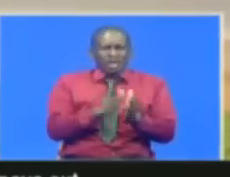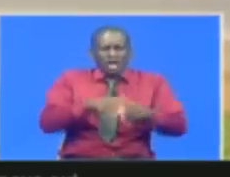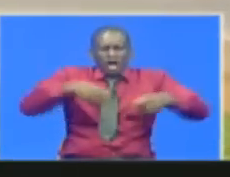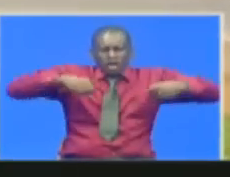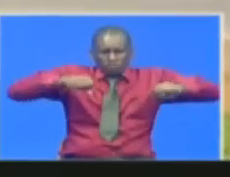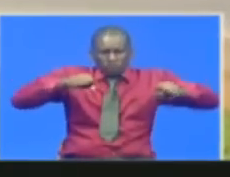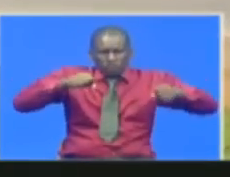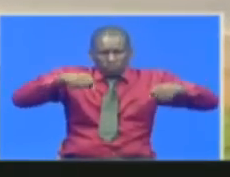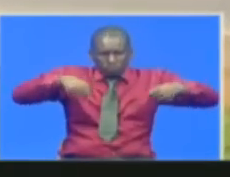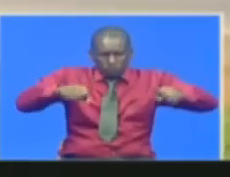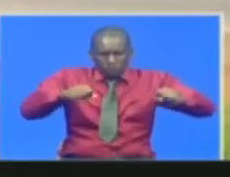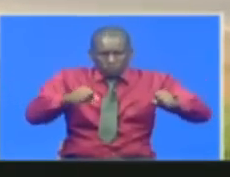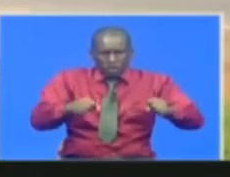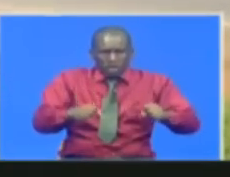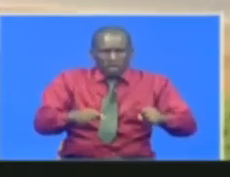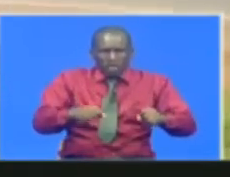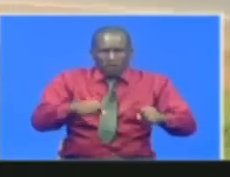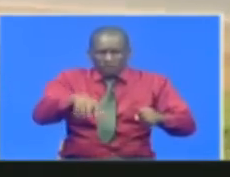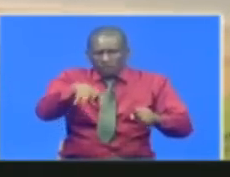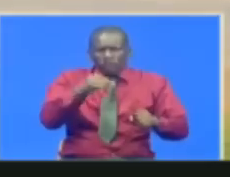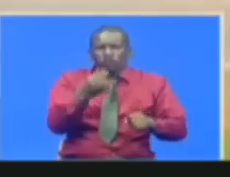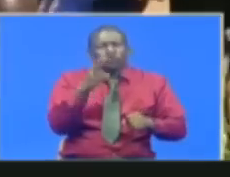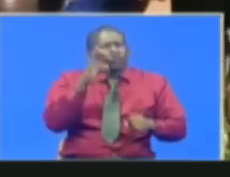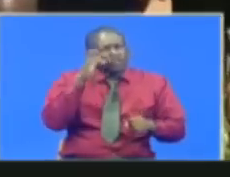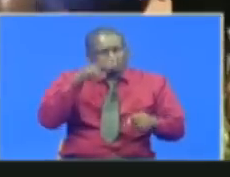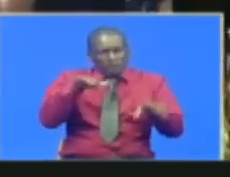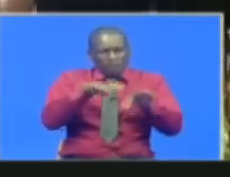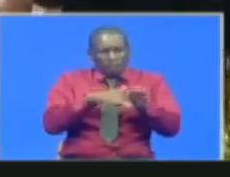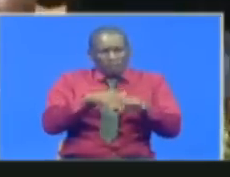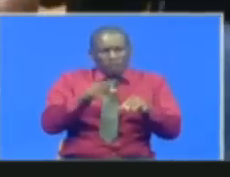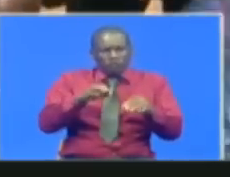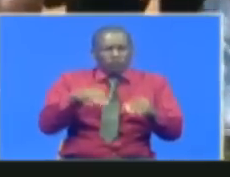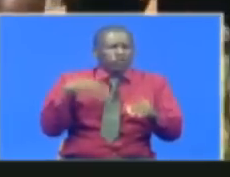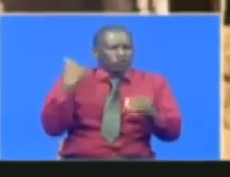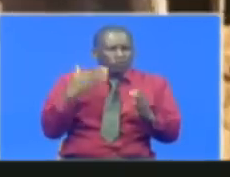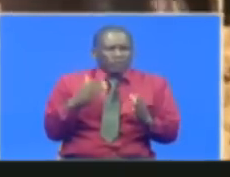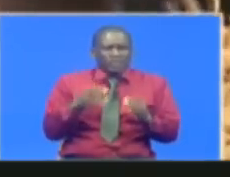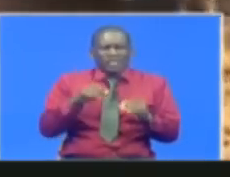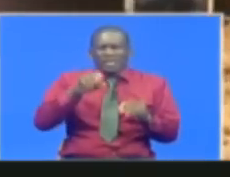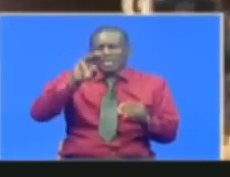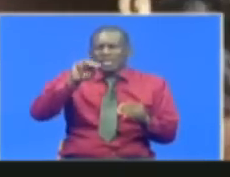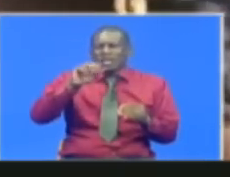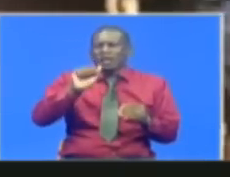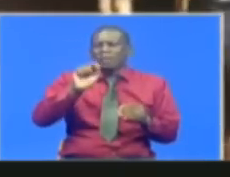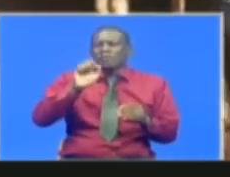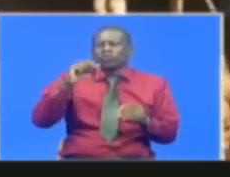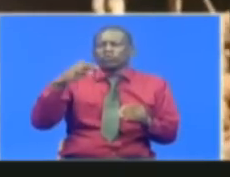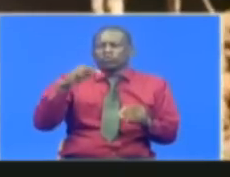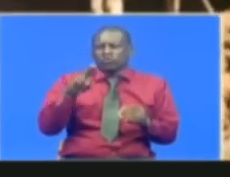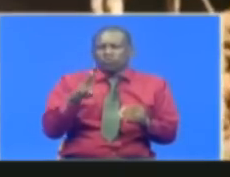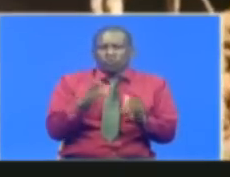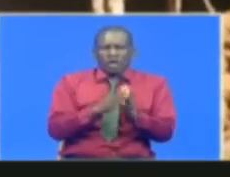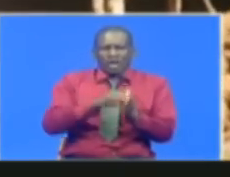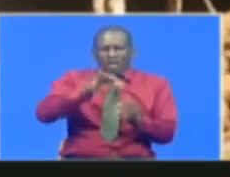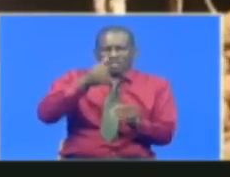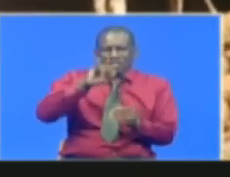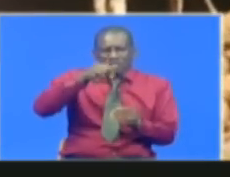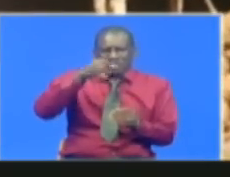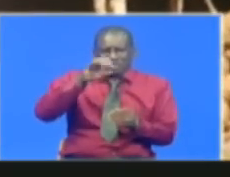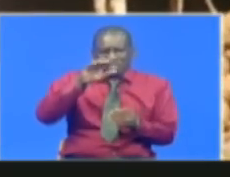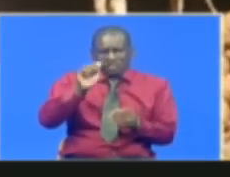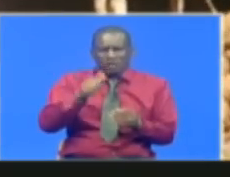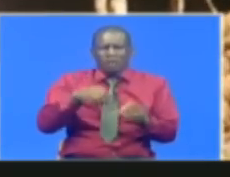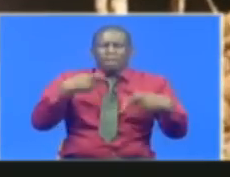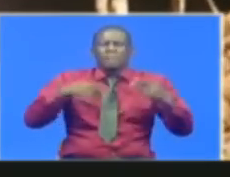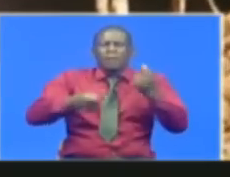operators killed two suspected members of a gang from Matungu and Jinja markets. Watu wanachukua sheria mikononi mwao ili